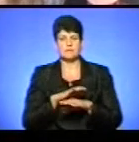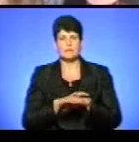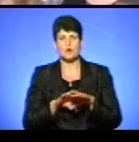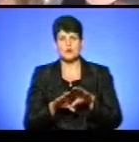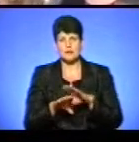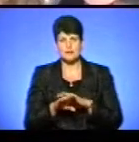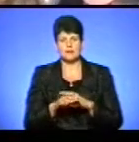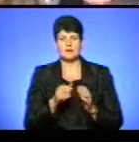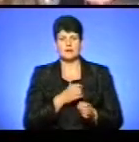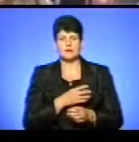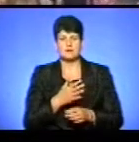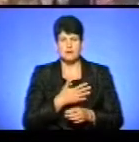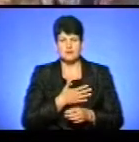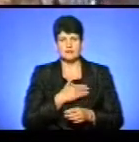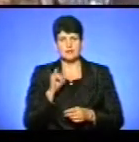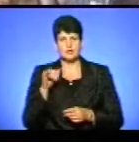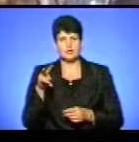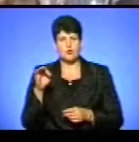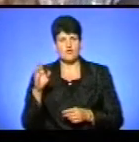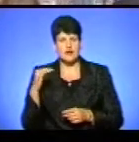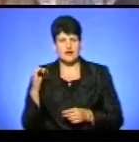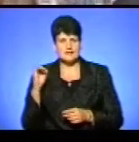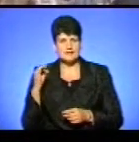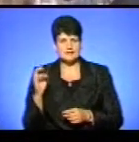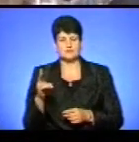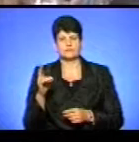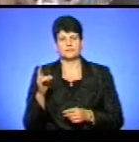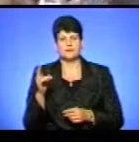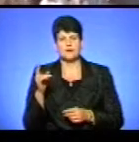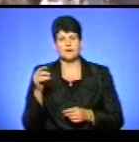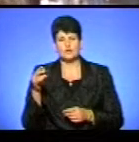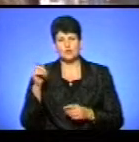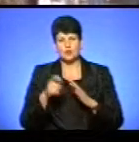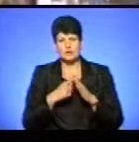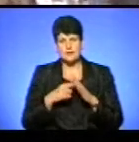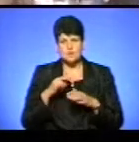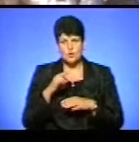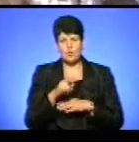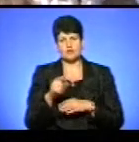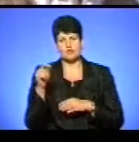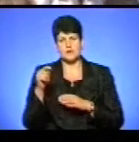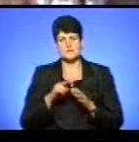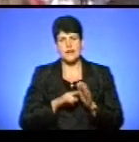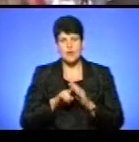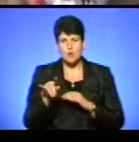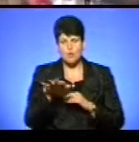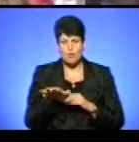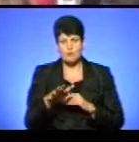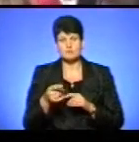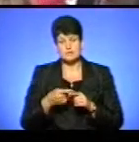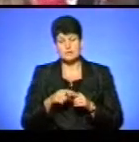що прийшли Іловайськ, Дебальце, Осаур, могилу, Донецький аеропорт, Луганський аеропорт. Іменно така каста діточок